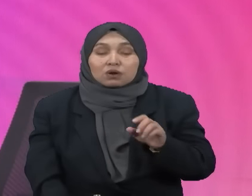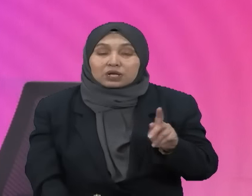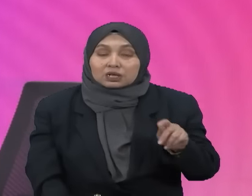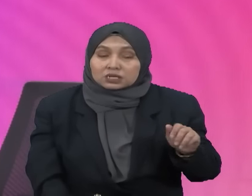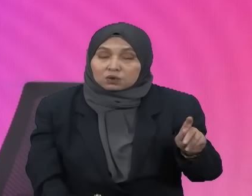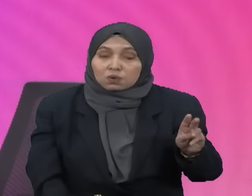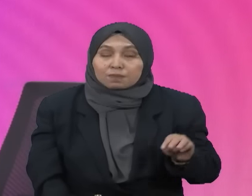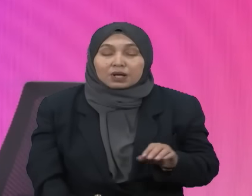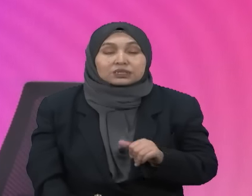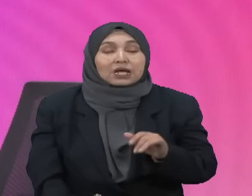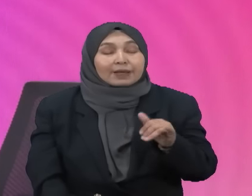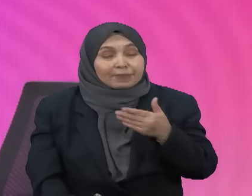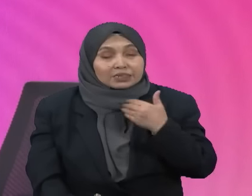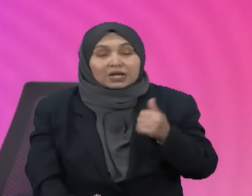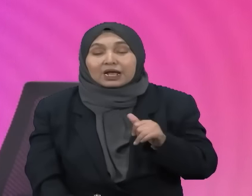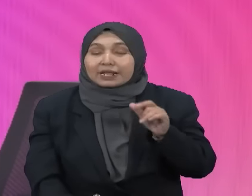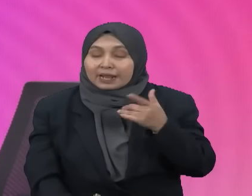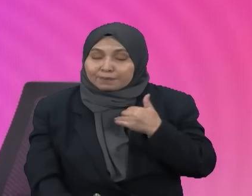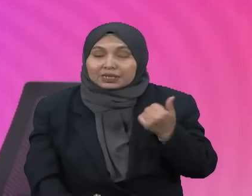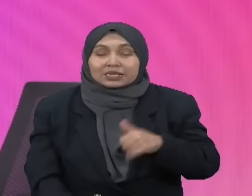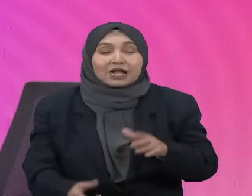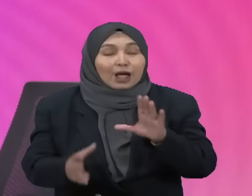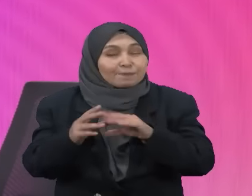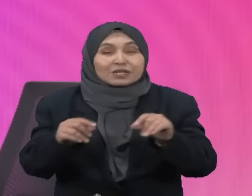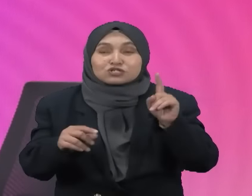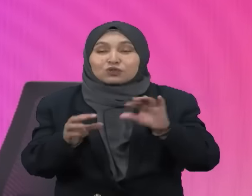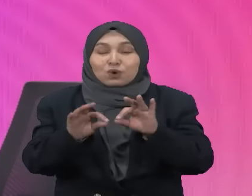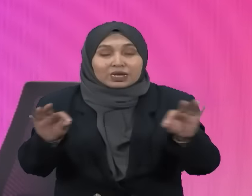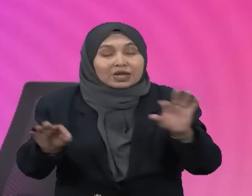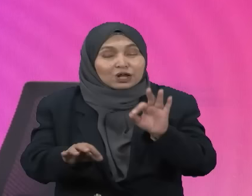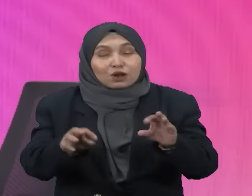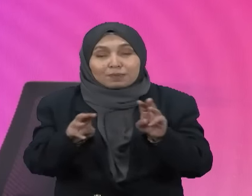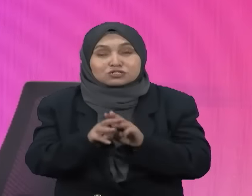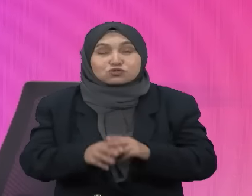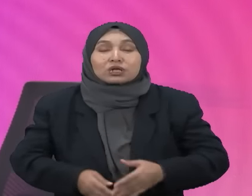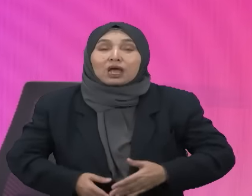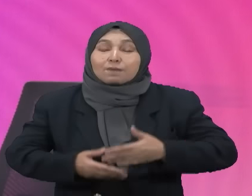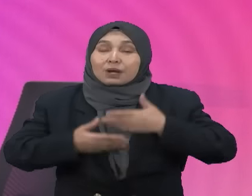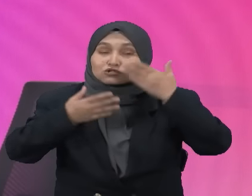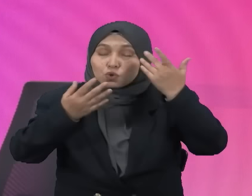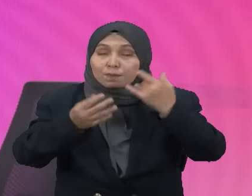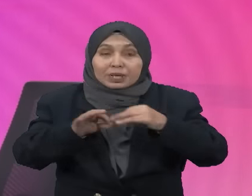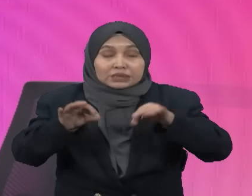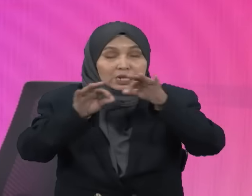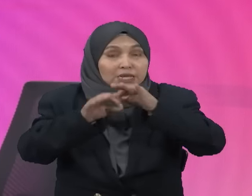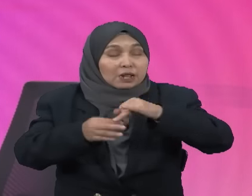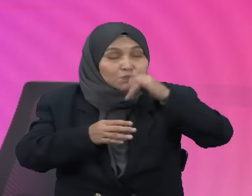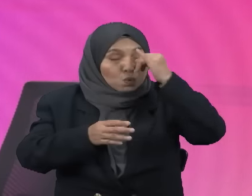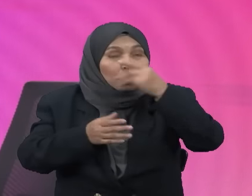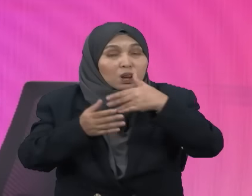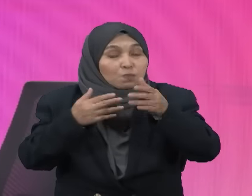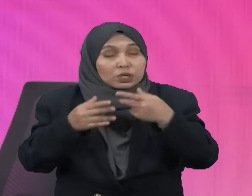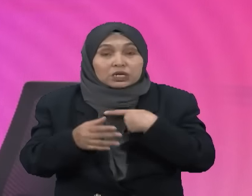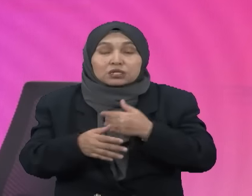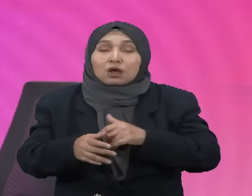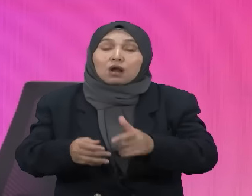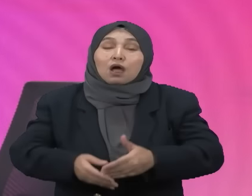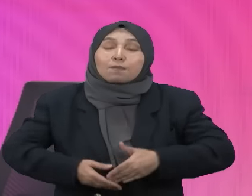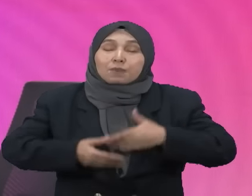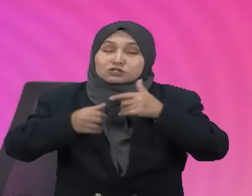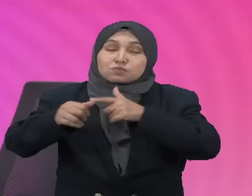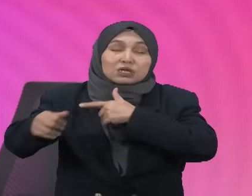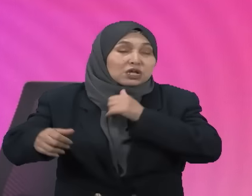ke. Elok lagi ya tatahharu, habis satu ayat kalau macam tu. Sebab tu penting ilmu. Walaupun kita nafas panjang ataupun